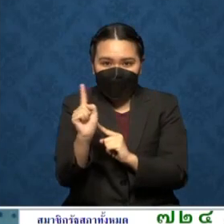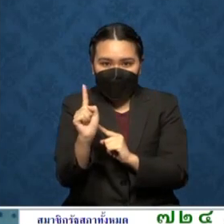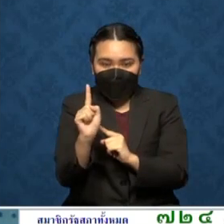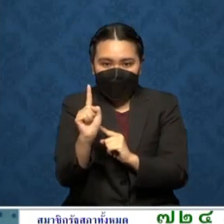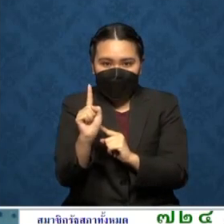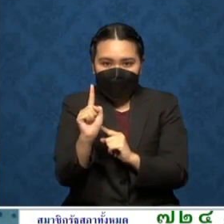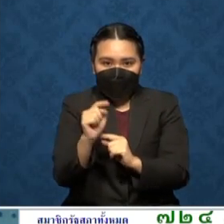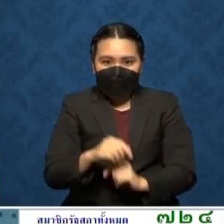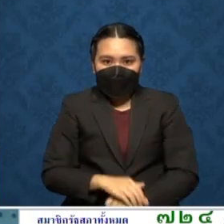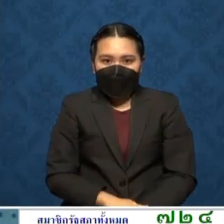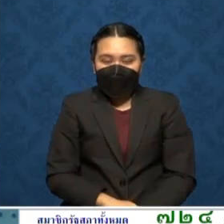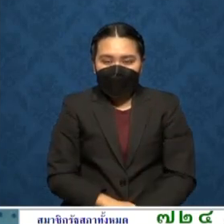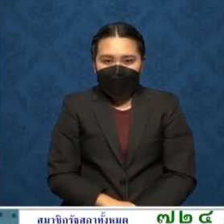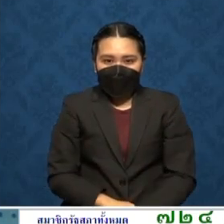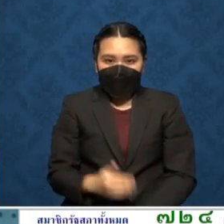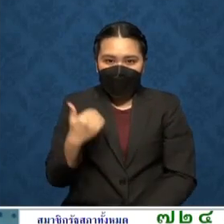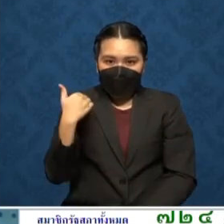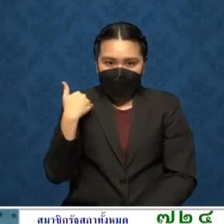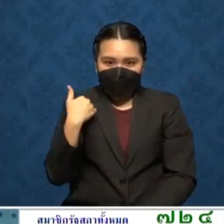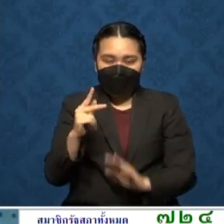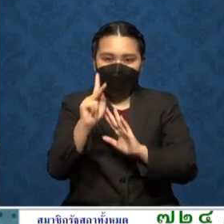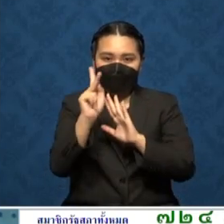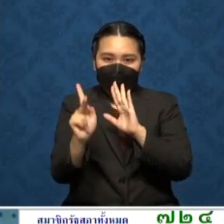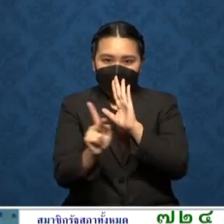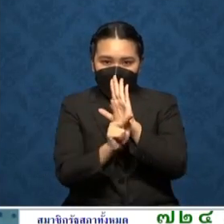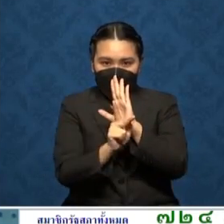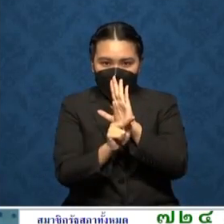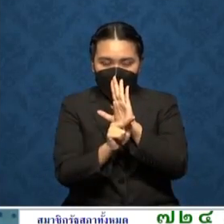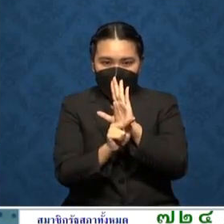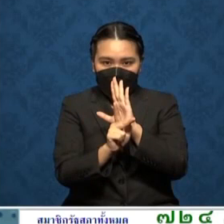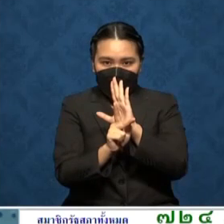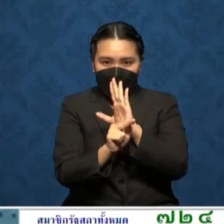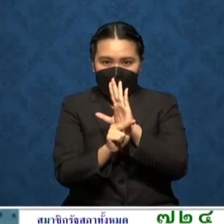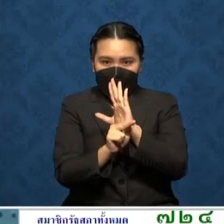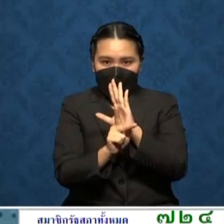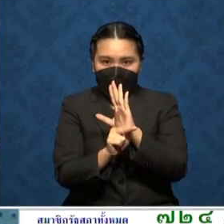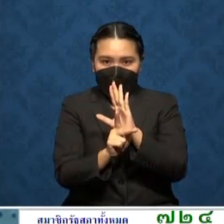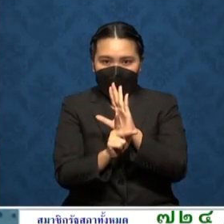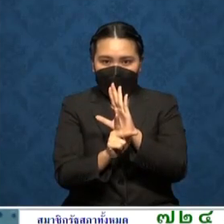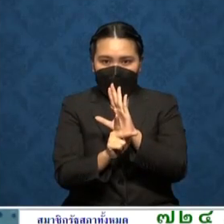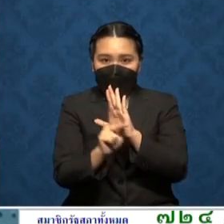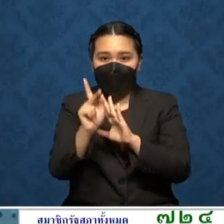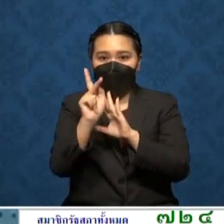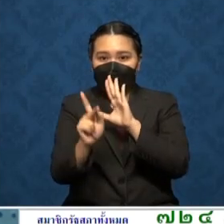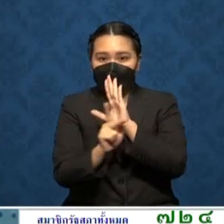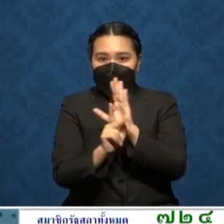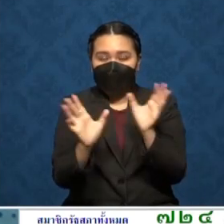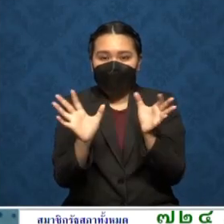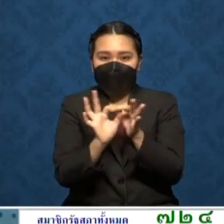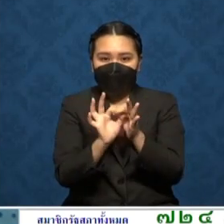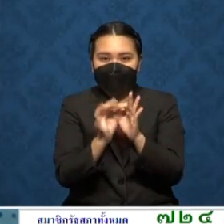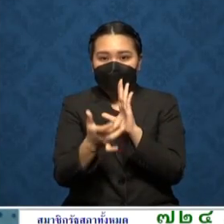ความจริงเรามีกฎหมายที่อนุญาตให้นำเอาวิธีการทางอิเล็กทรอนิกส์มาใช้ในการทำง